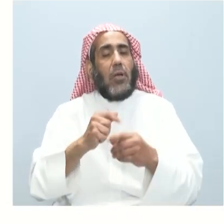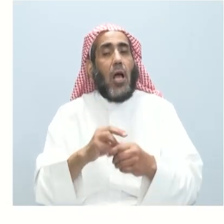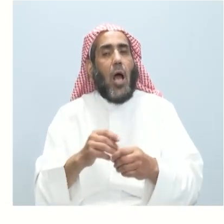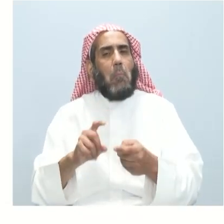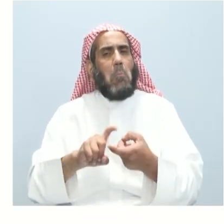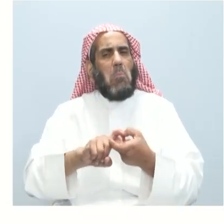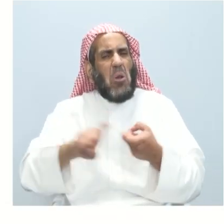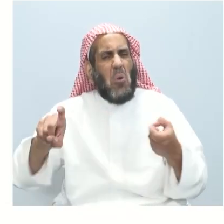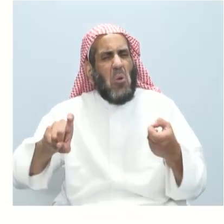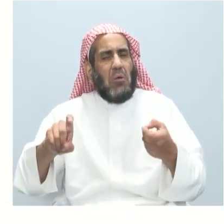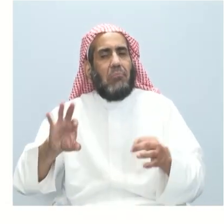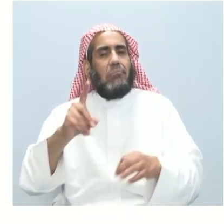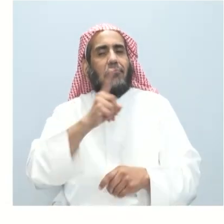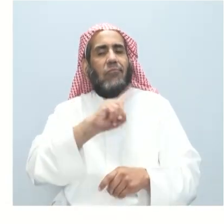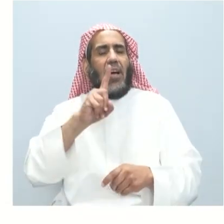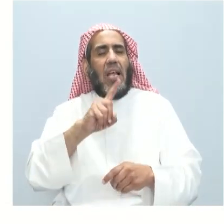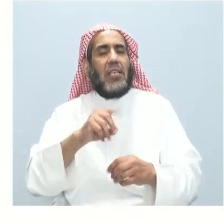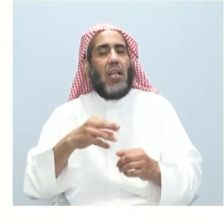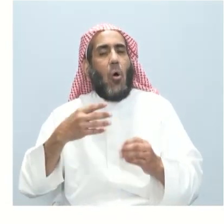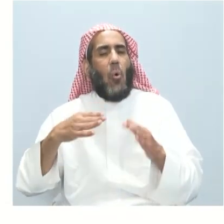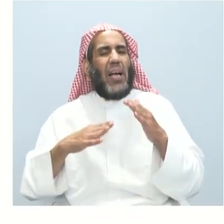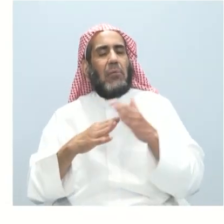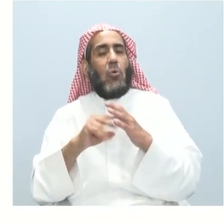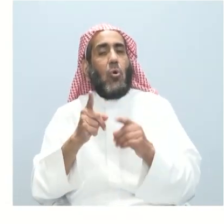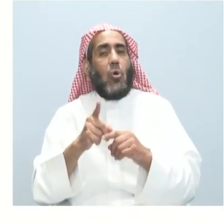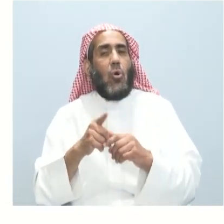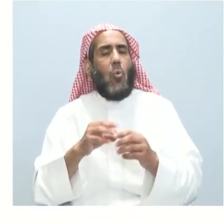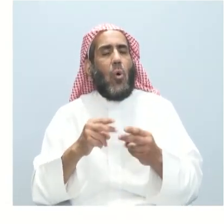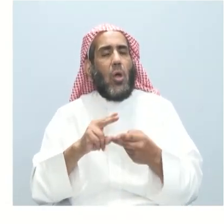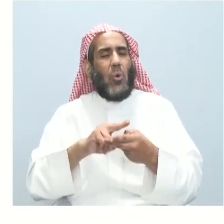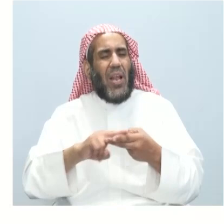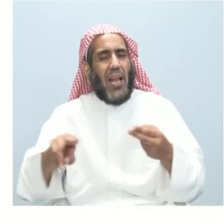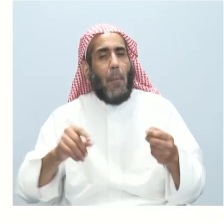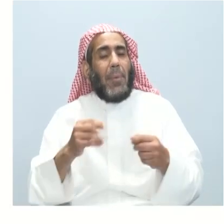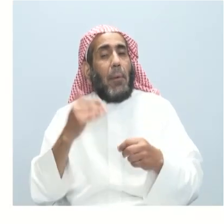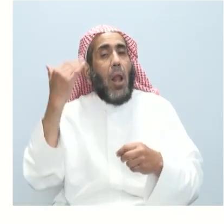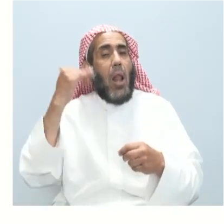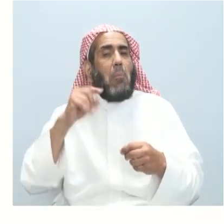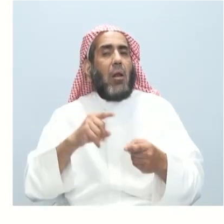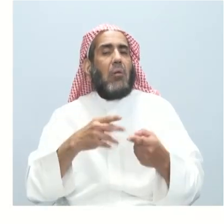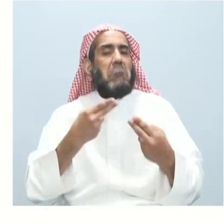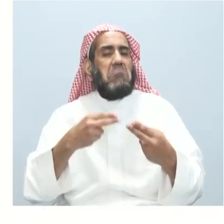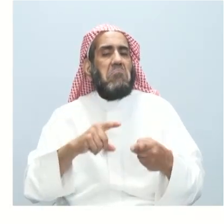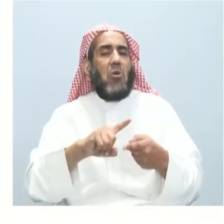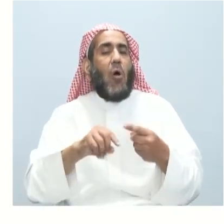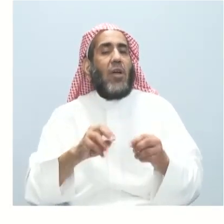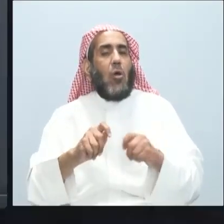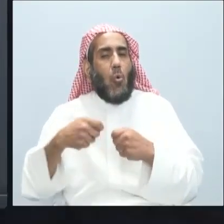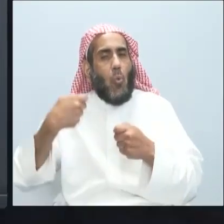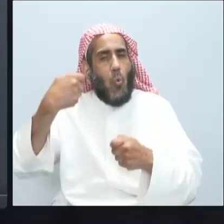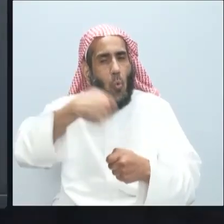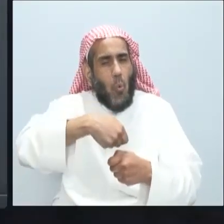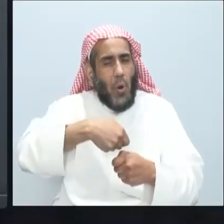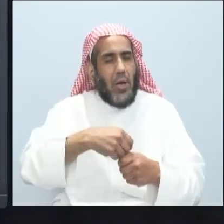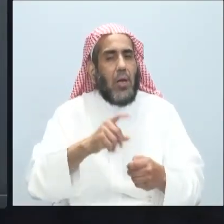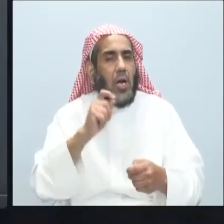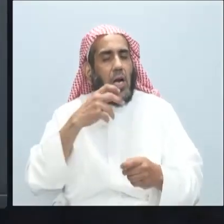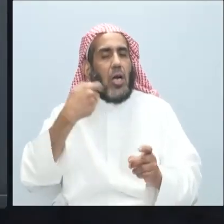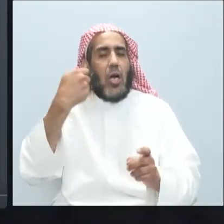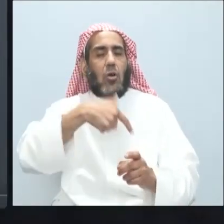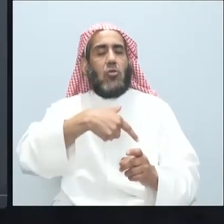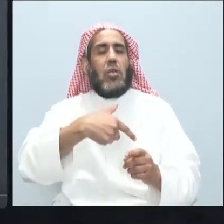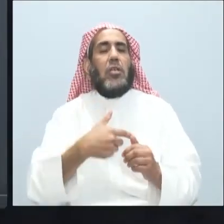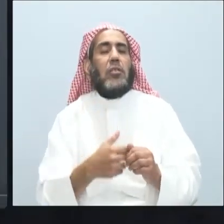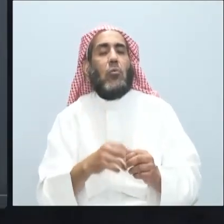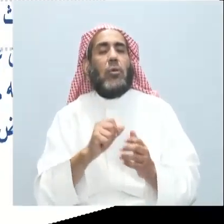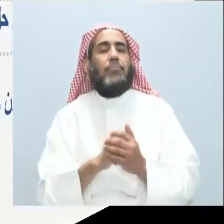الخلع فليس له حد معين ويكون حل العقد من قبل المراه وفيه عوض تقدمه المراه الى